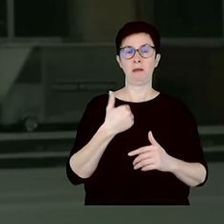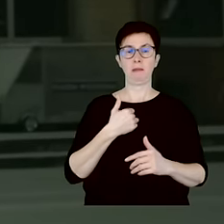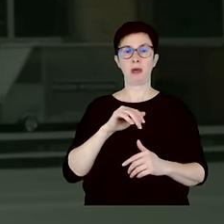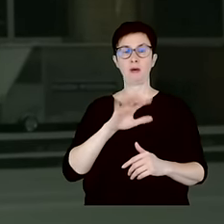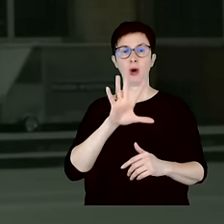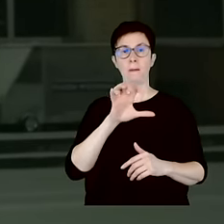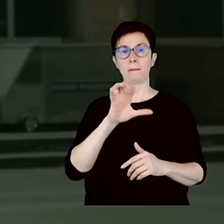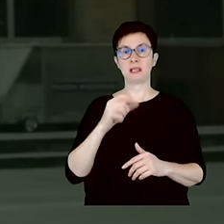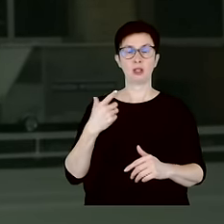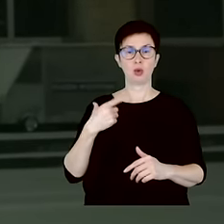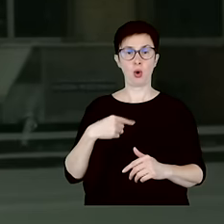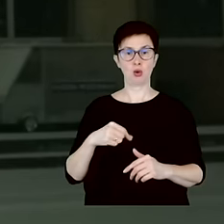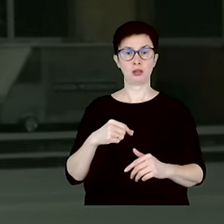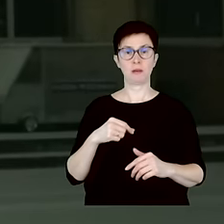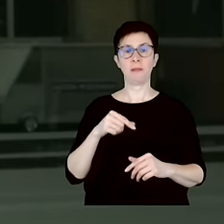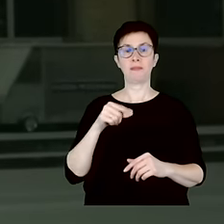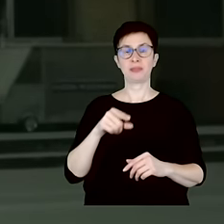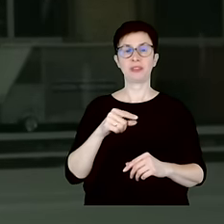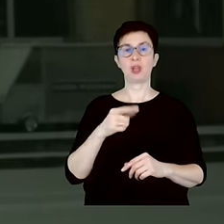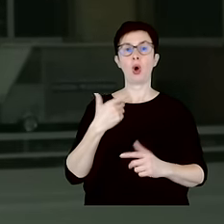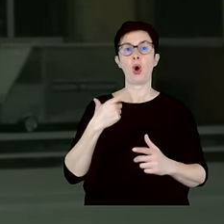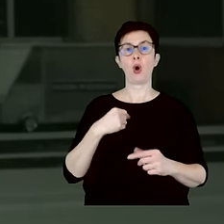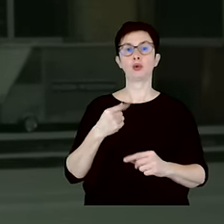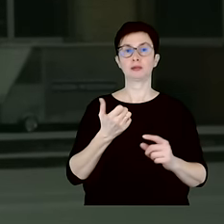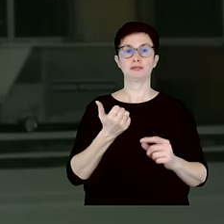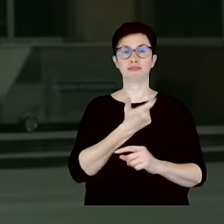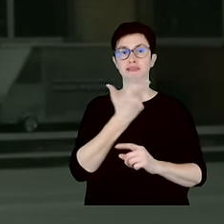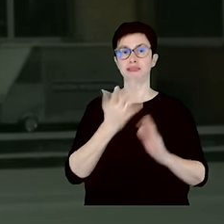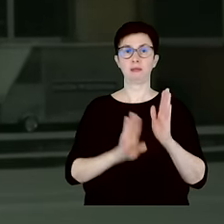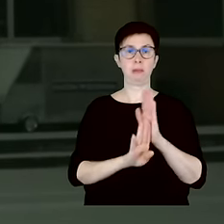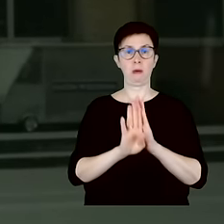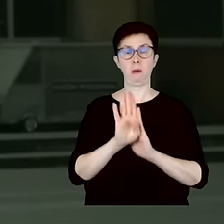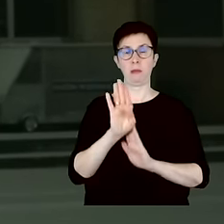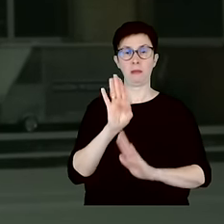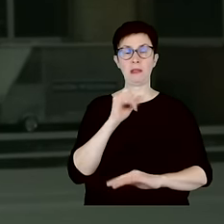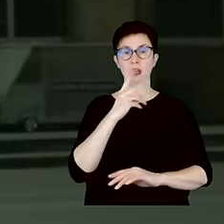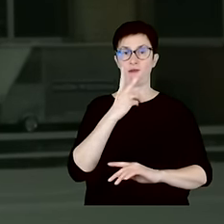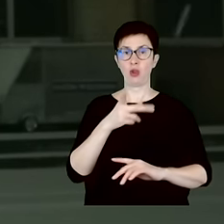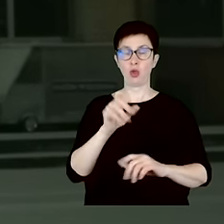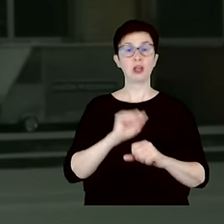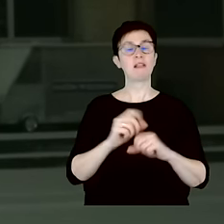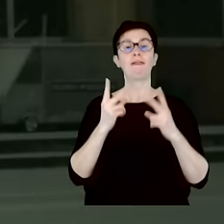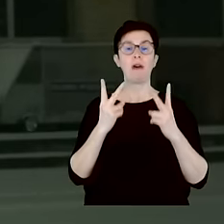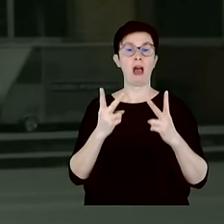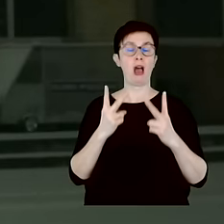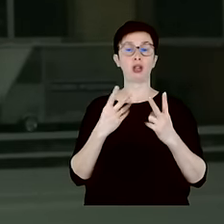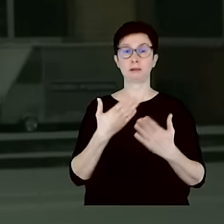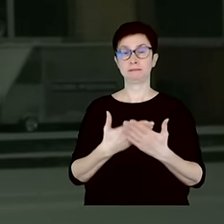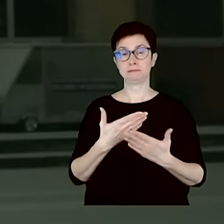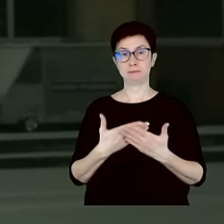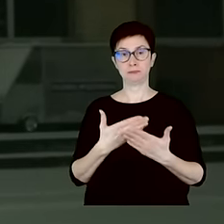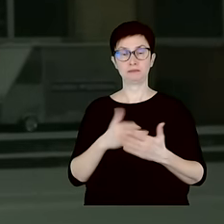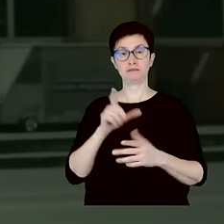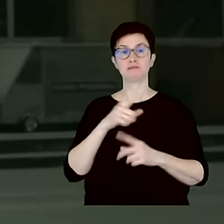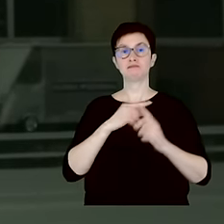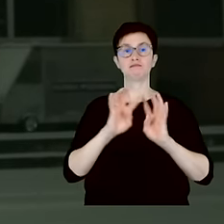więc naprawdę ta tendencja wzrostowa jest cały czas zauważalna wśród protestujących. Jest to o tyle istotne, że protestujący,